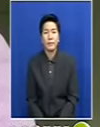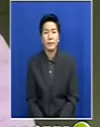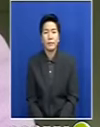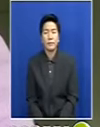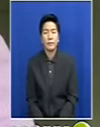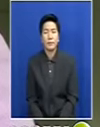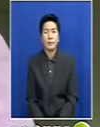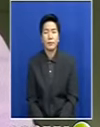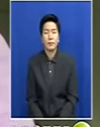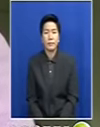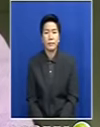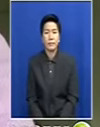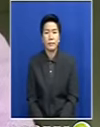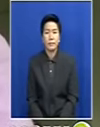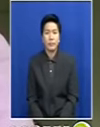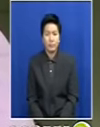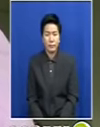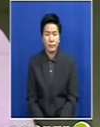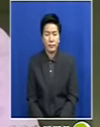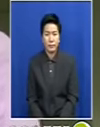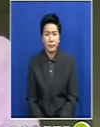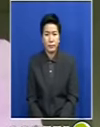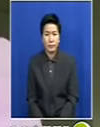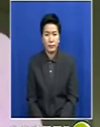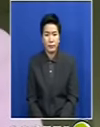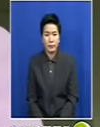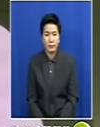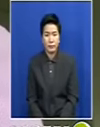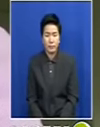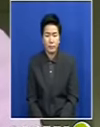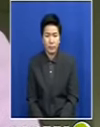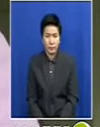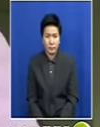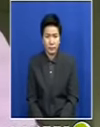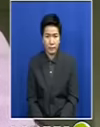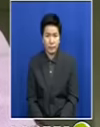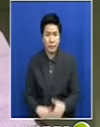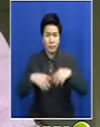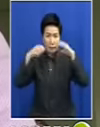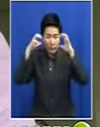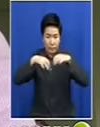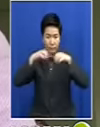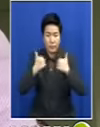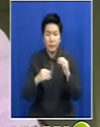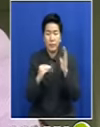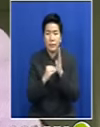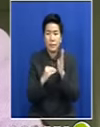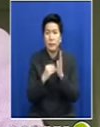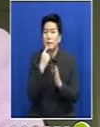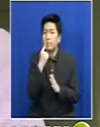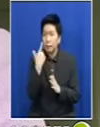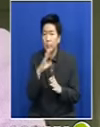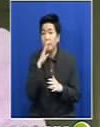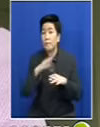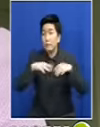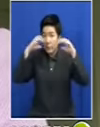เพราะว่าฝนที่ตกที่ทำให้เกิดน้ำท่วมก็คือฝนร้อยกว่ามิลในวันที่21นะครับเพราะว่ากรุงเทพมหานครบอกแล้วว่าถ้าฝ